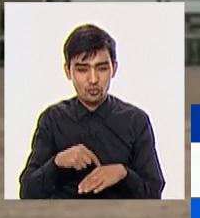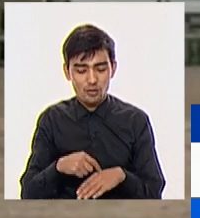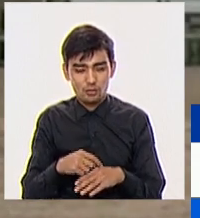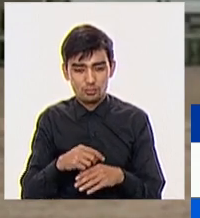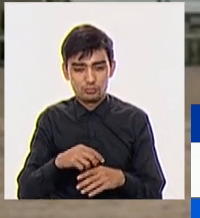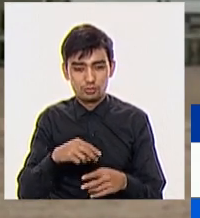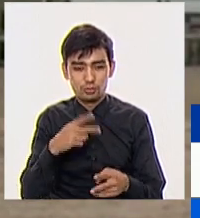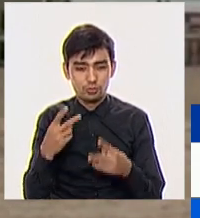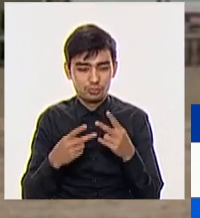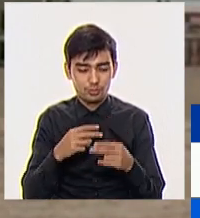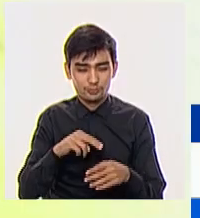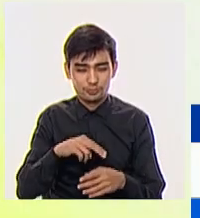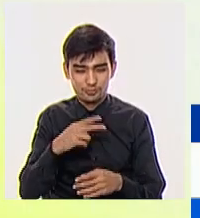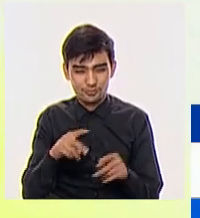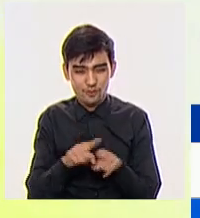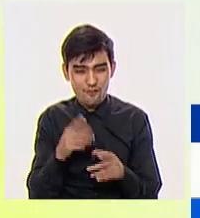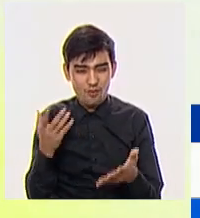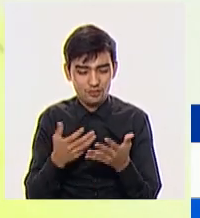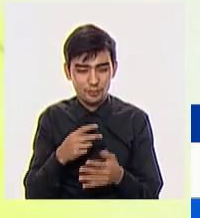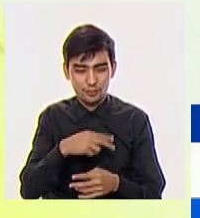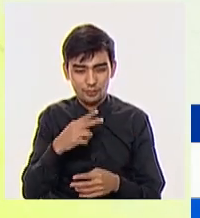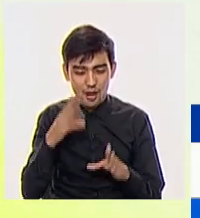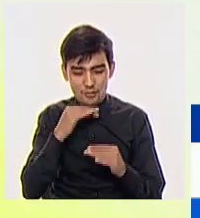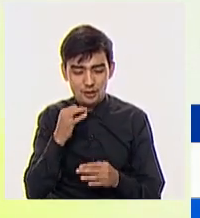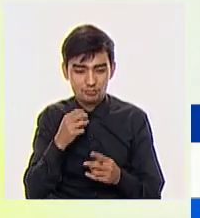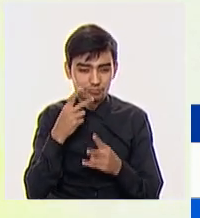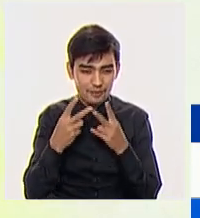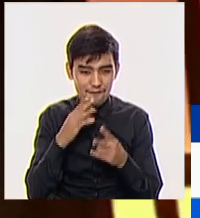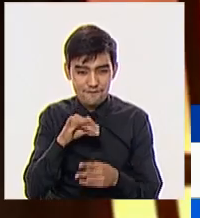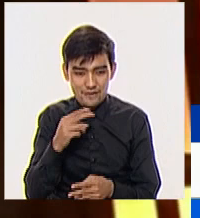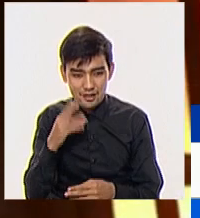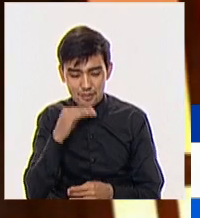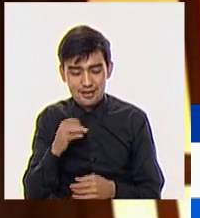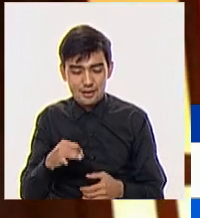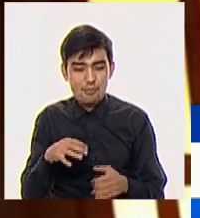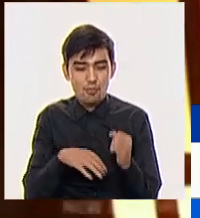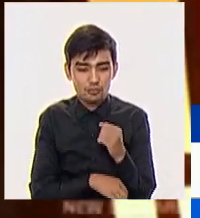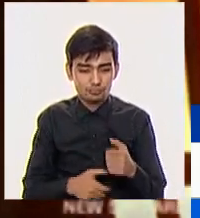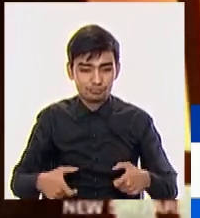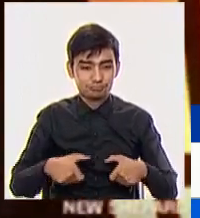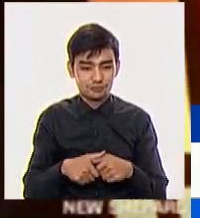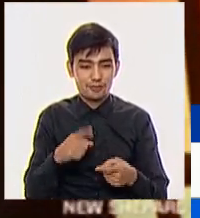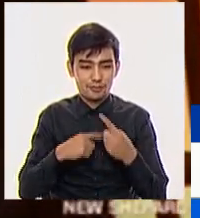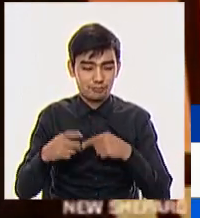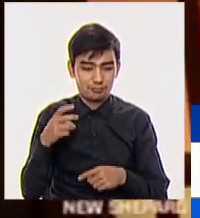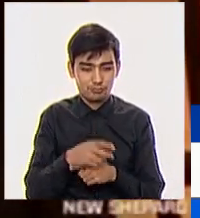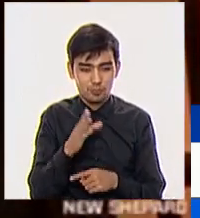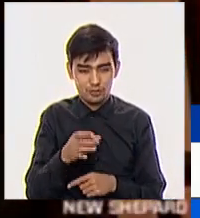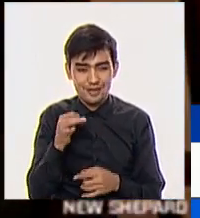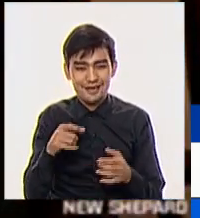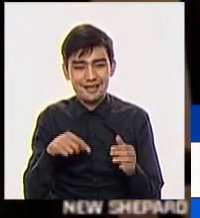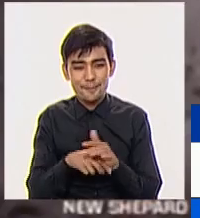невесомости и полюбоваться фантастическими видами. Потом всех попросят пристегнуть ремни перед возвращением.